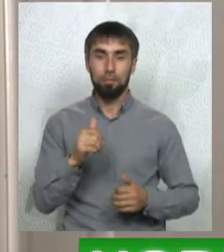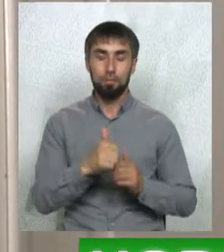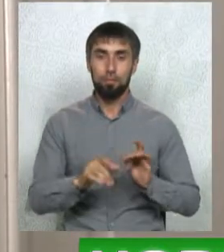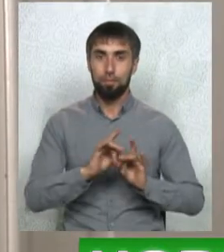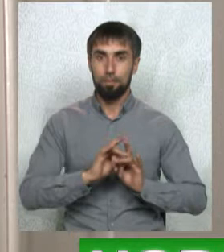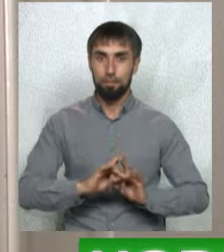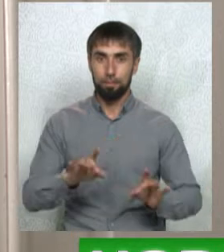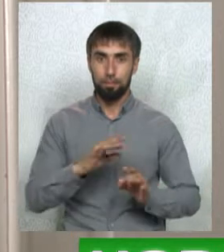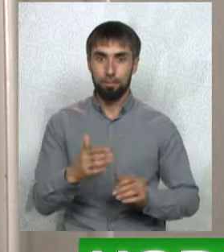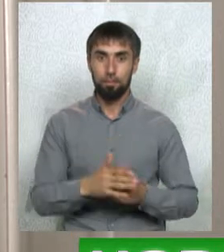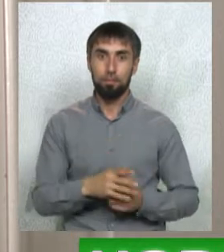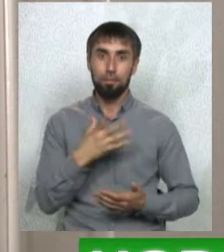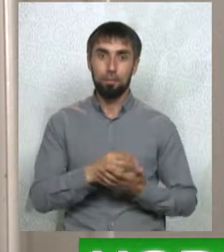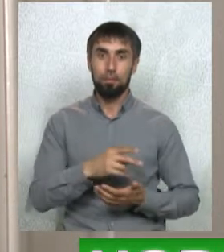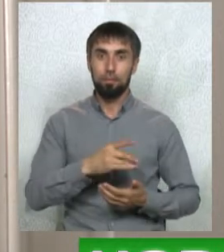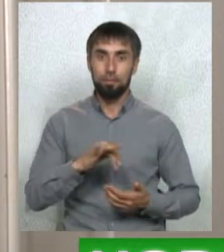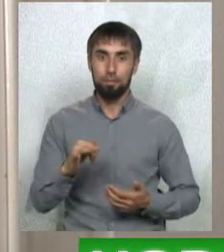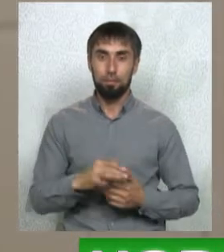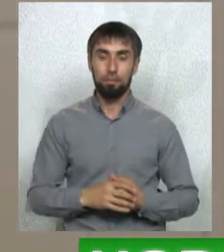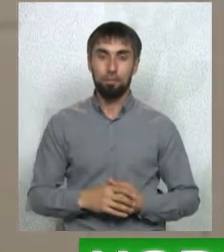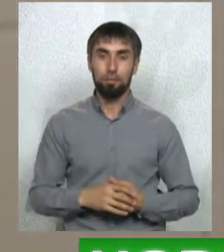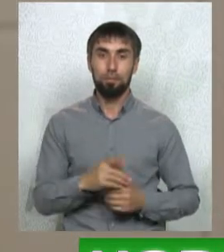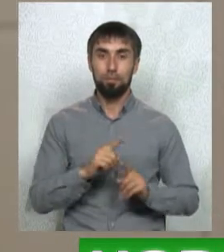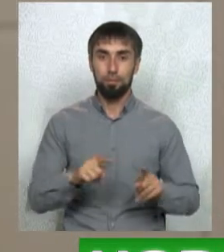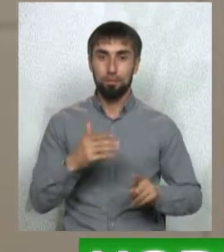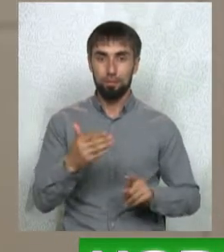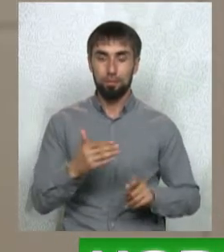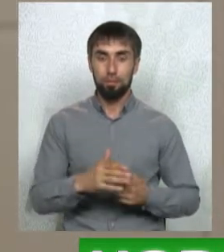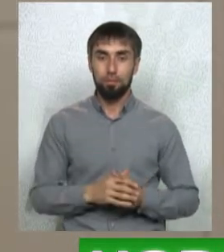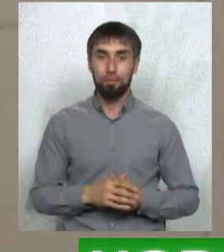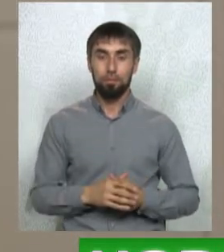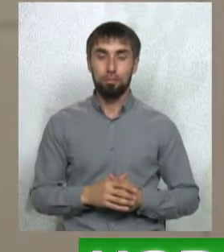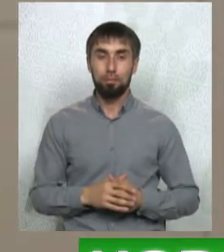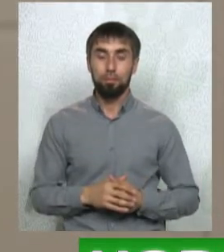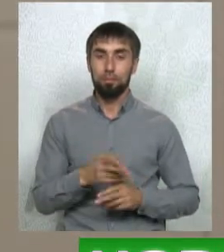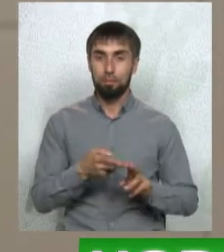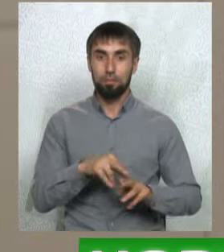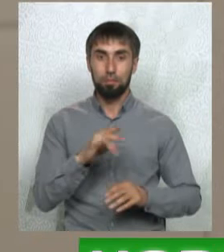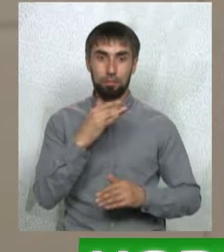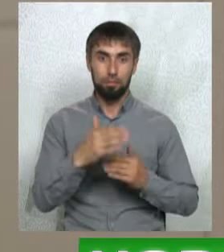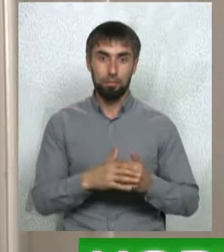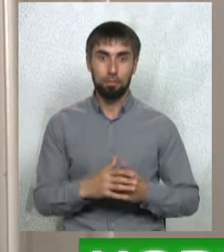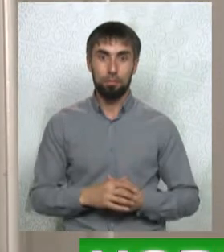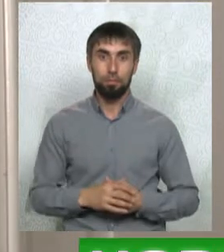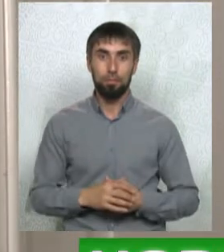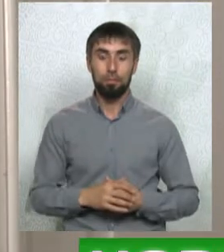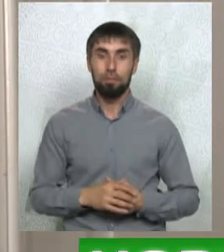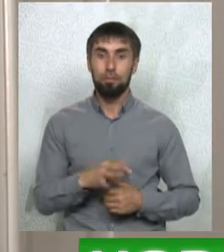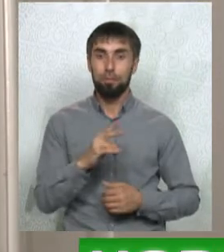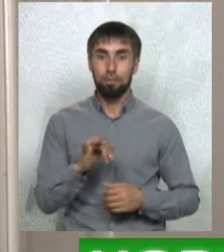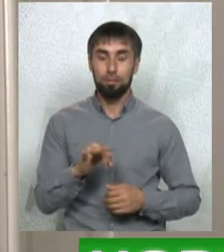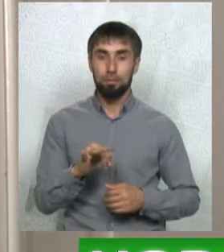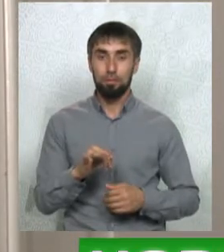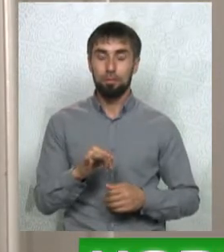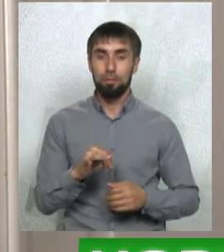о выдающихся личностях, обычных людях с необычной судьбой. Вероятно, потому они так близки читателю. Очень